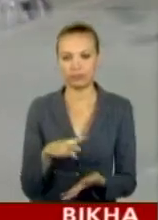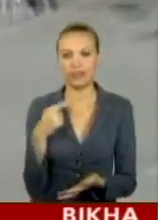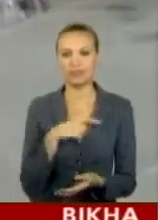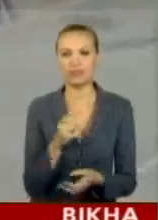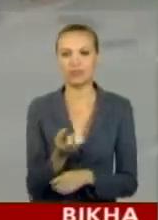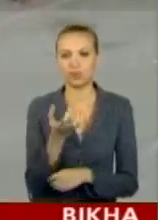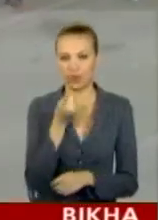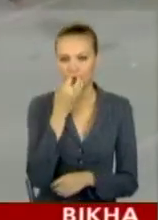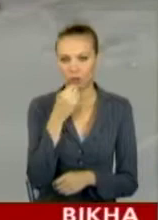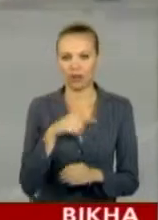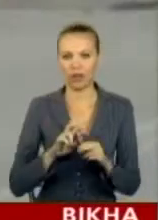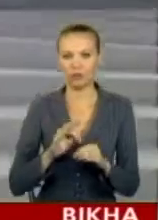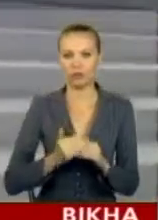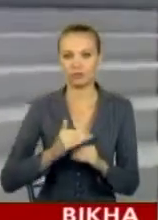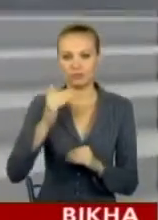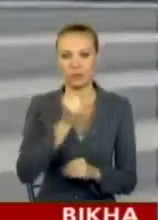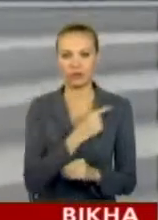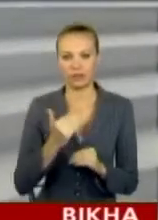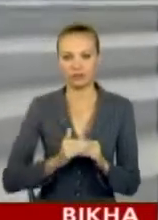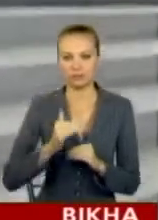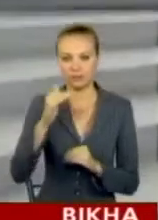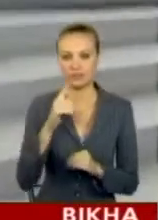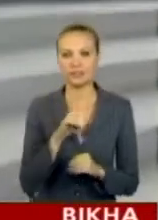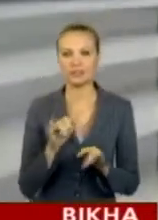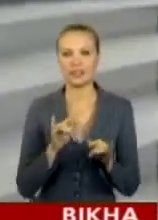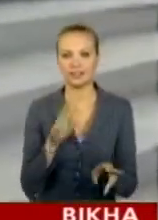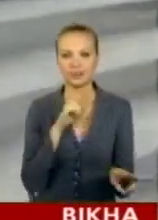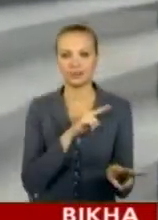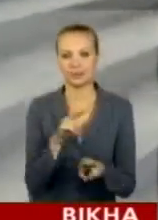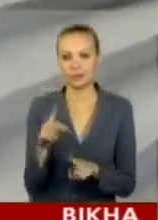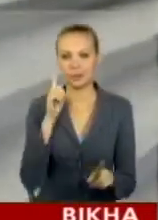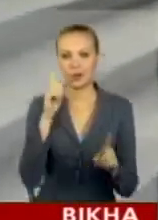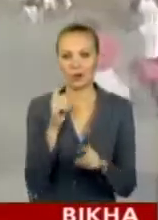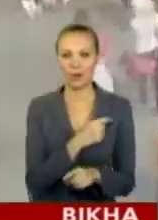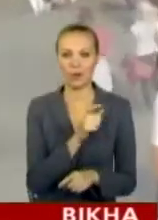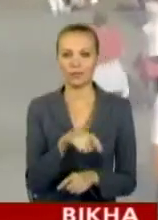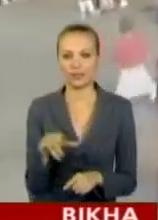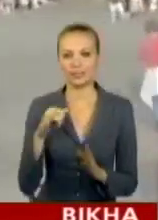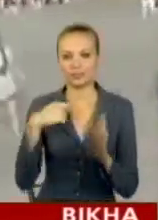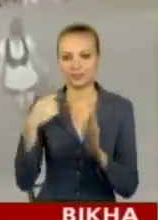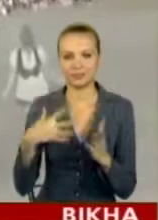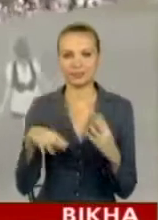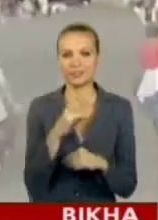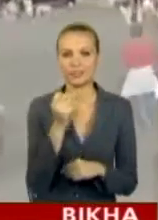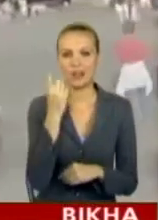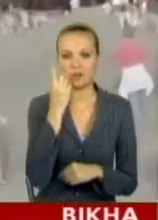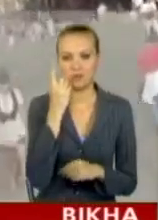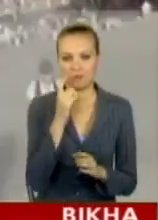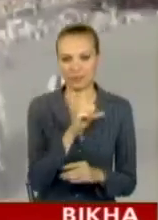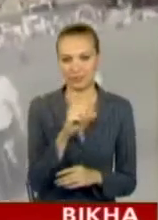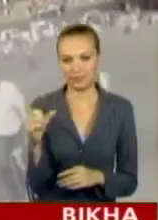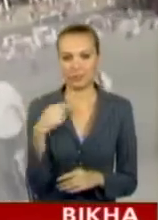з букетом троянд подолав потьомкінські сходи. За дійством спостерігали приголомшені одесці і фільмували все на мобільні